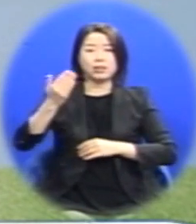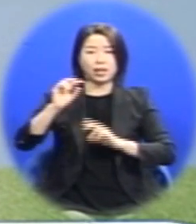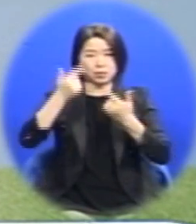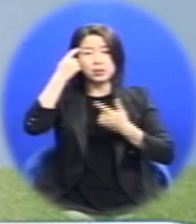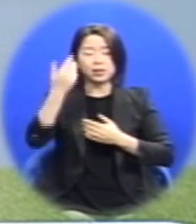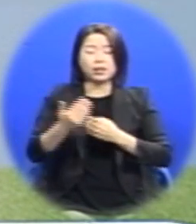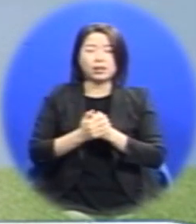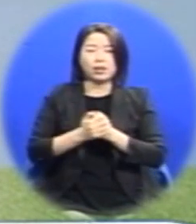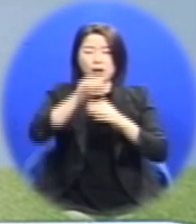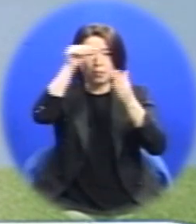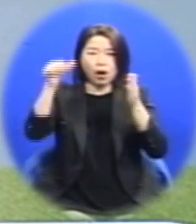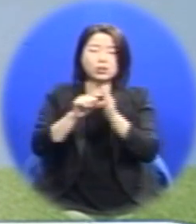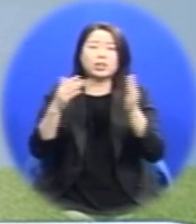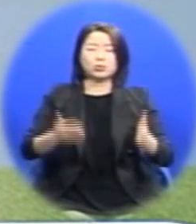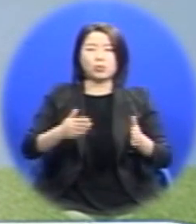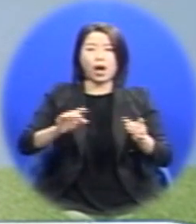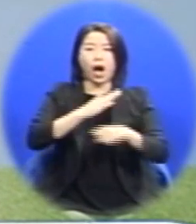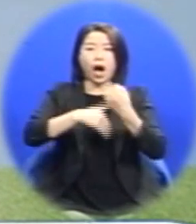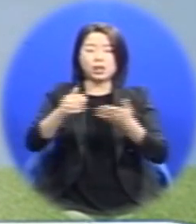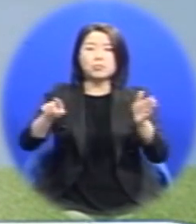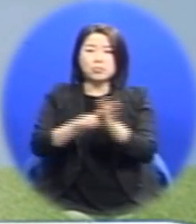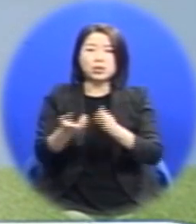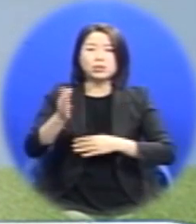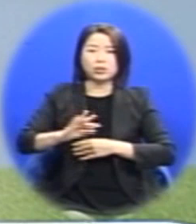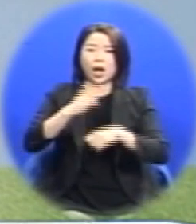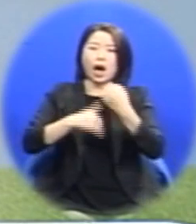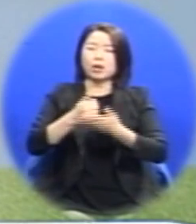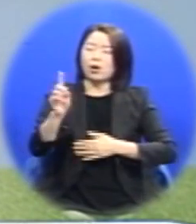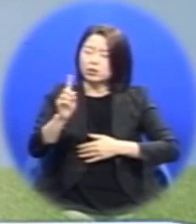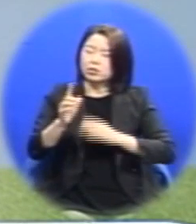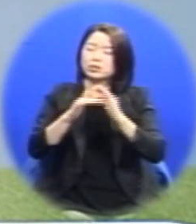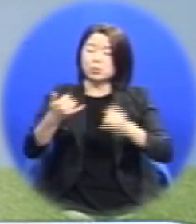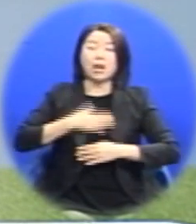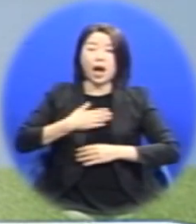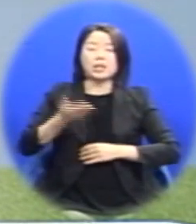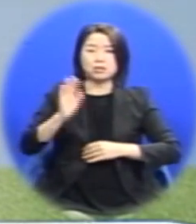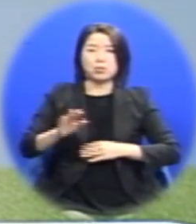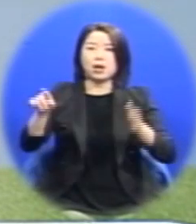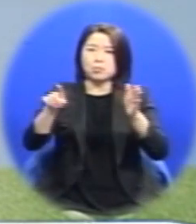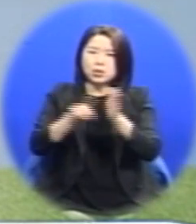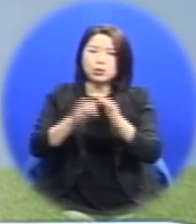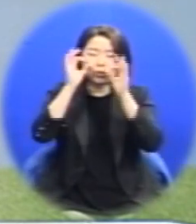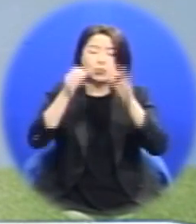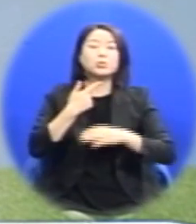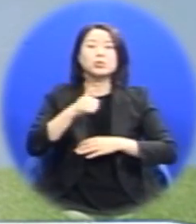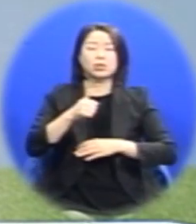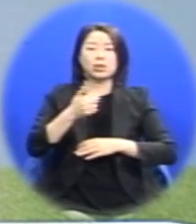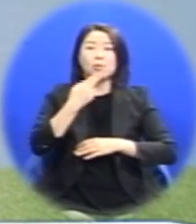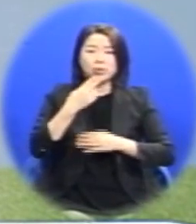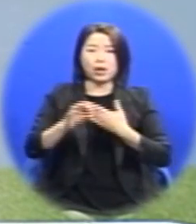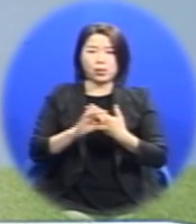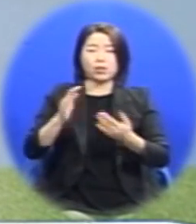아니겠습니까? 평생을 하나님을 믿었는데 하나님이 어떤 분인지 알기는 알았지만 믿어본 적이 없었다면,